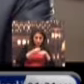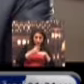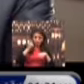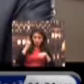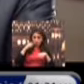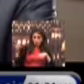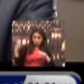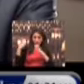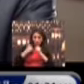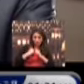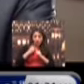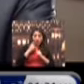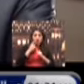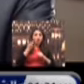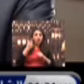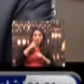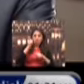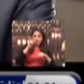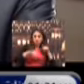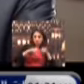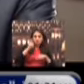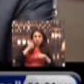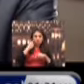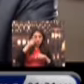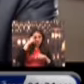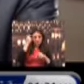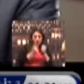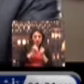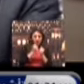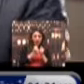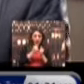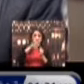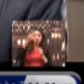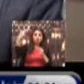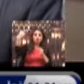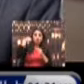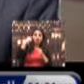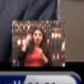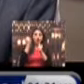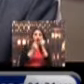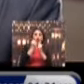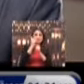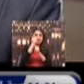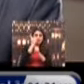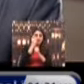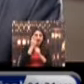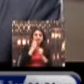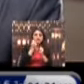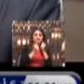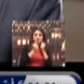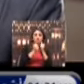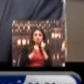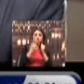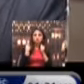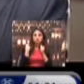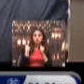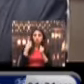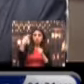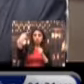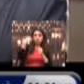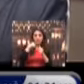المعاكسات. أهم حاجة في ده كله اللي حضرتك في خاصية تانية في الجهاز،